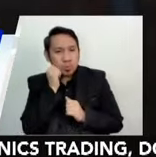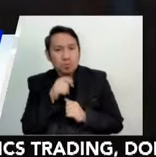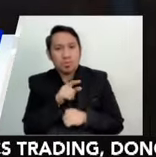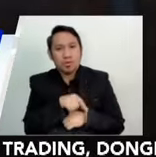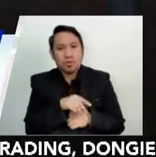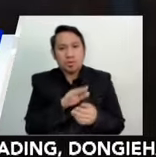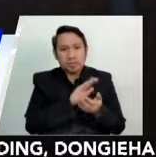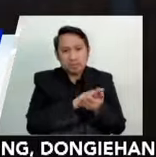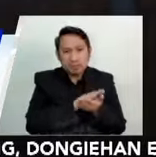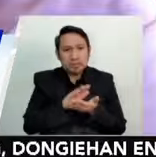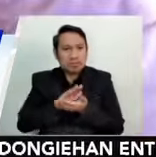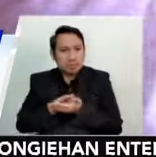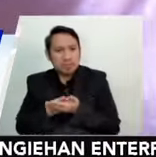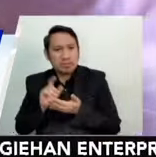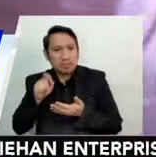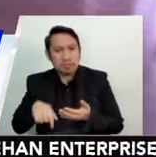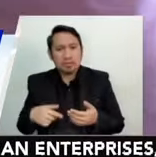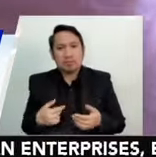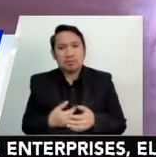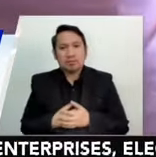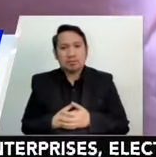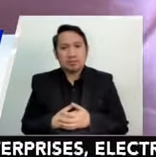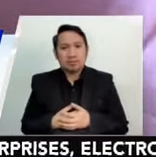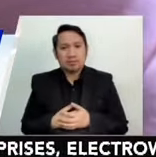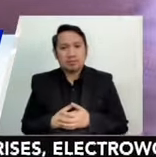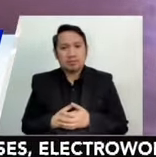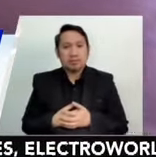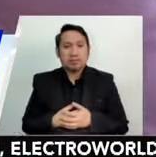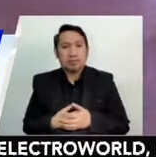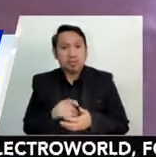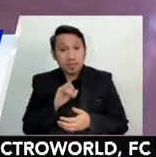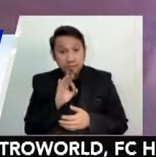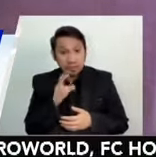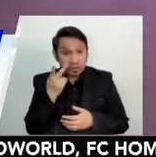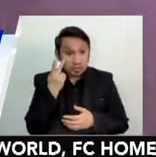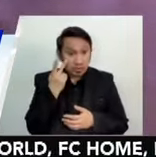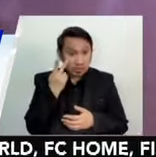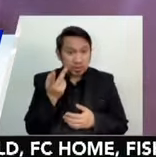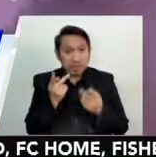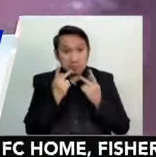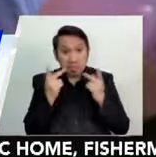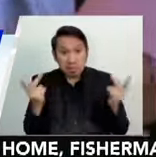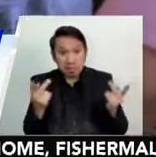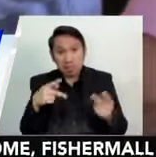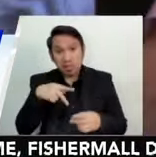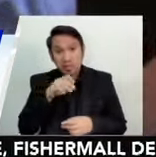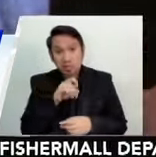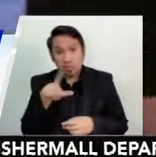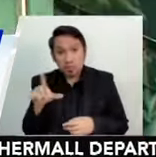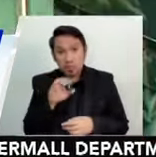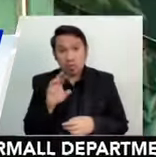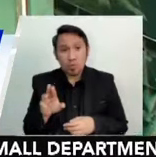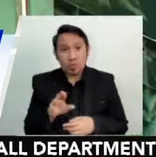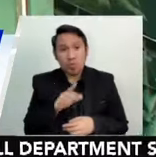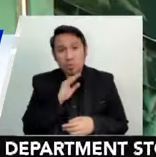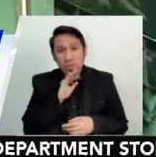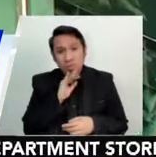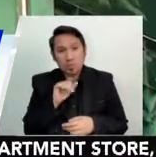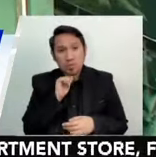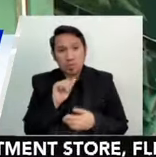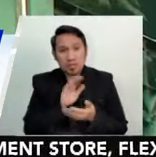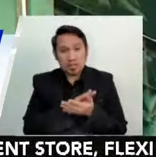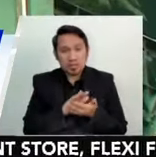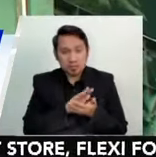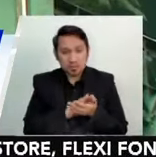sa public pool. Kung makakakita raw ng mga public pool na marumi at di regular na nililinis, maaari raw